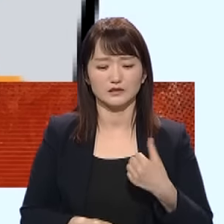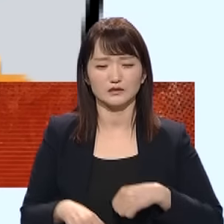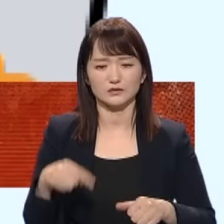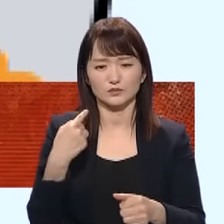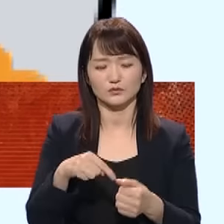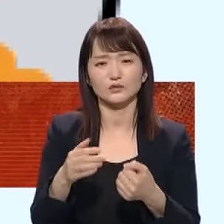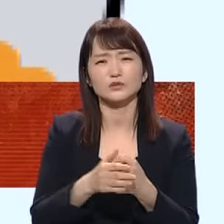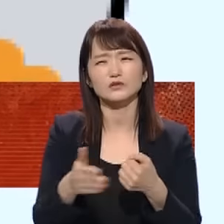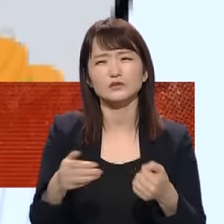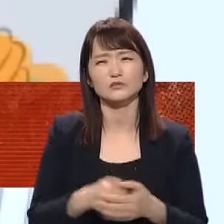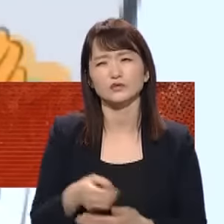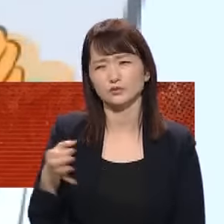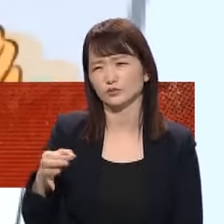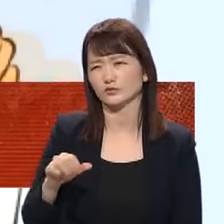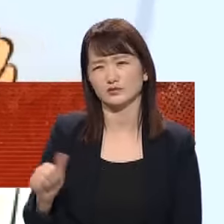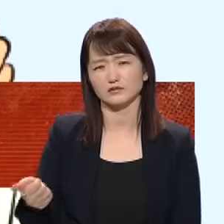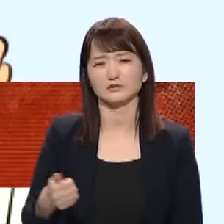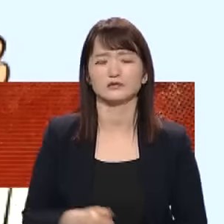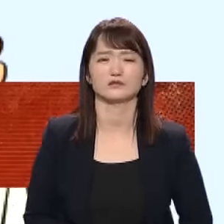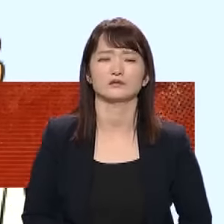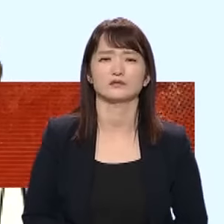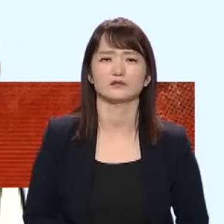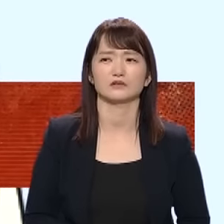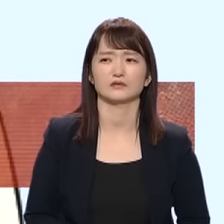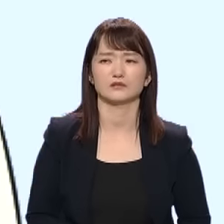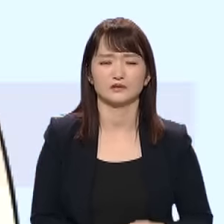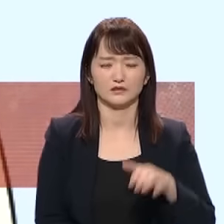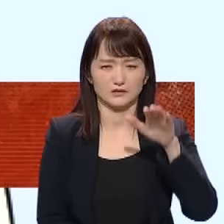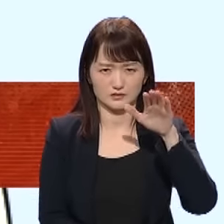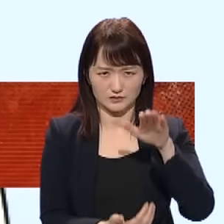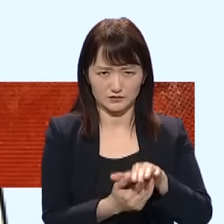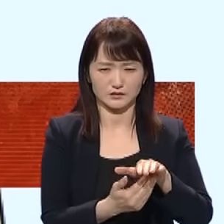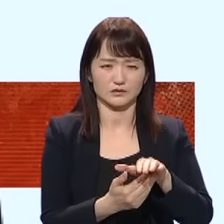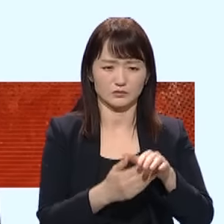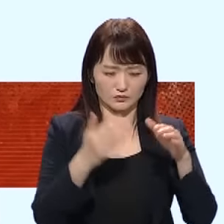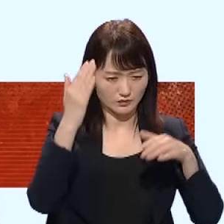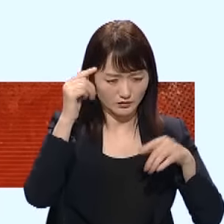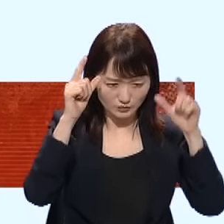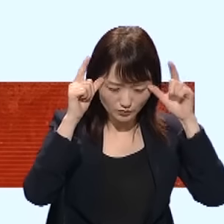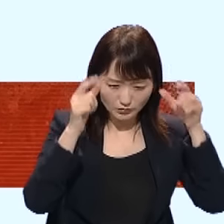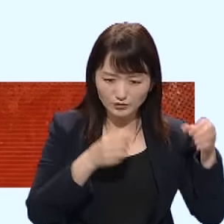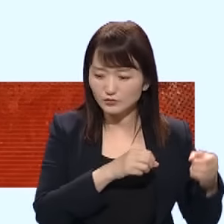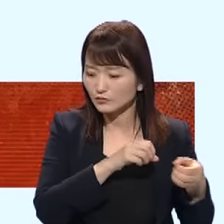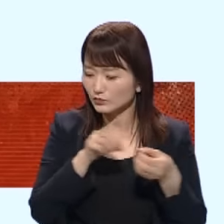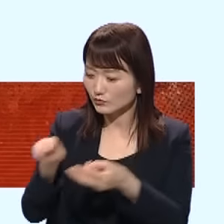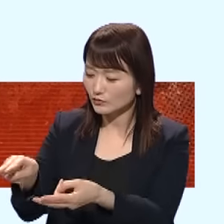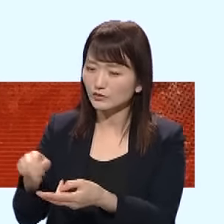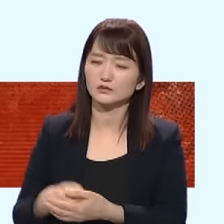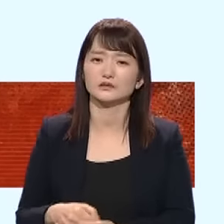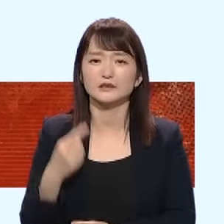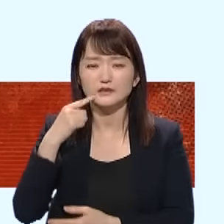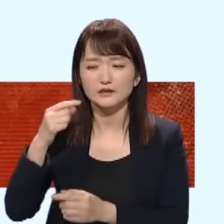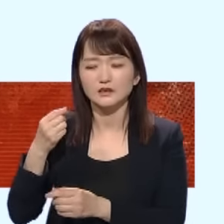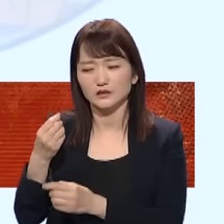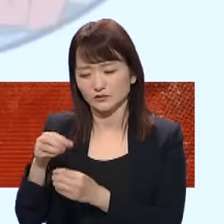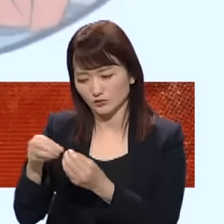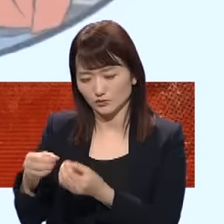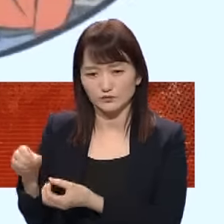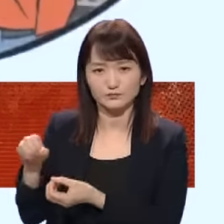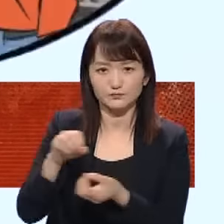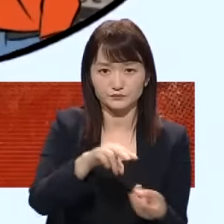최고급 한우를 보내주자 담요로 귤박스를 보냈다고 합니다. 아들이 대기업을 다니니까 대출을 받아라,